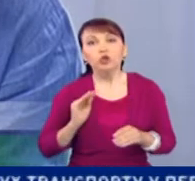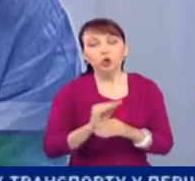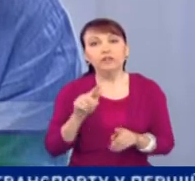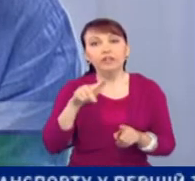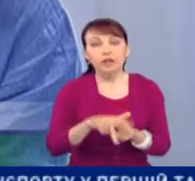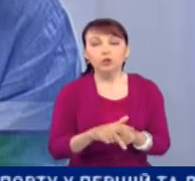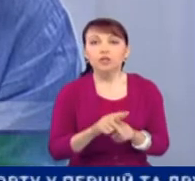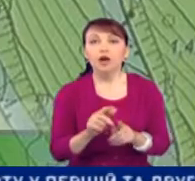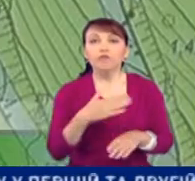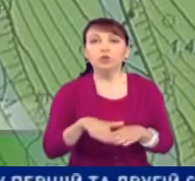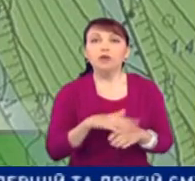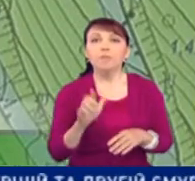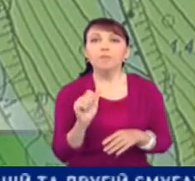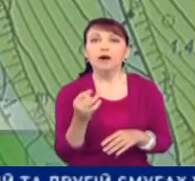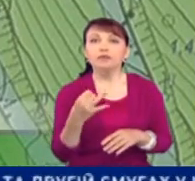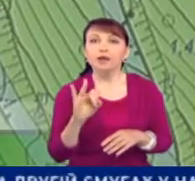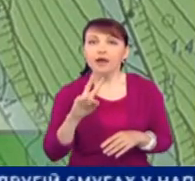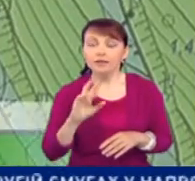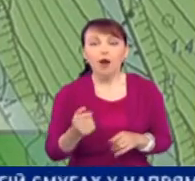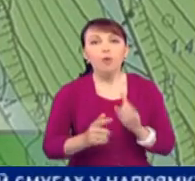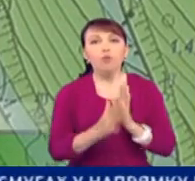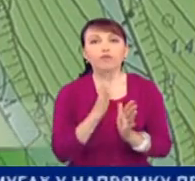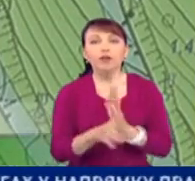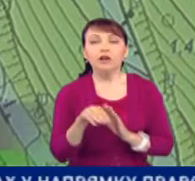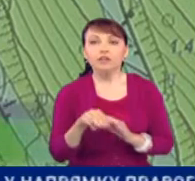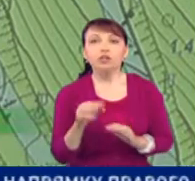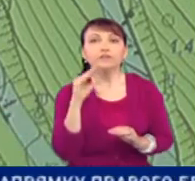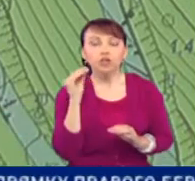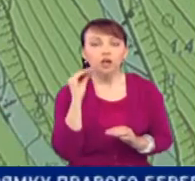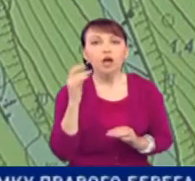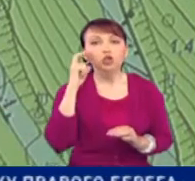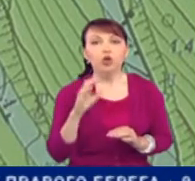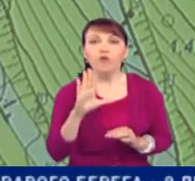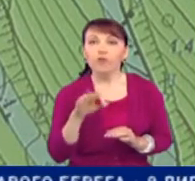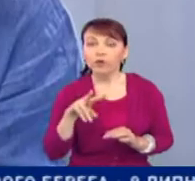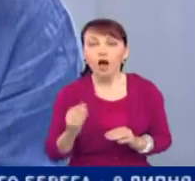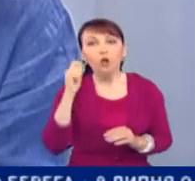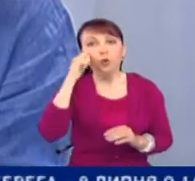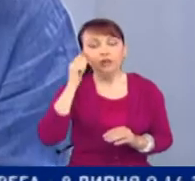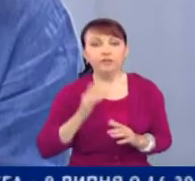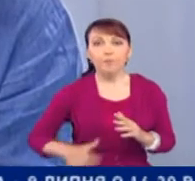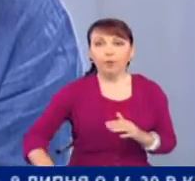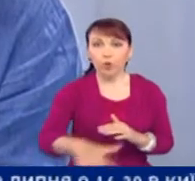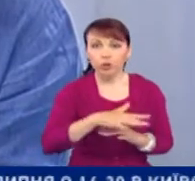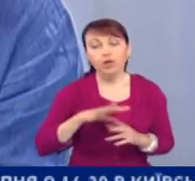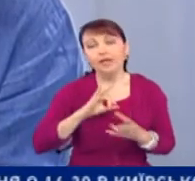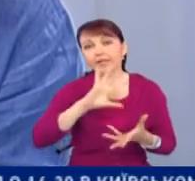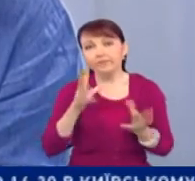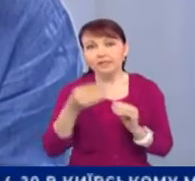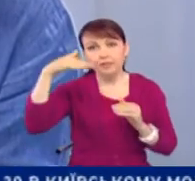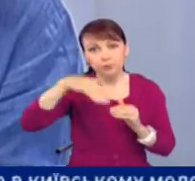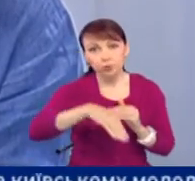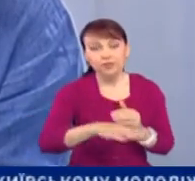басейна, саме критичне, бульвар Тараса Шевченка, Чорновола, Лук'янівська площа і всі спуски